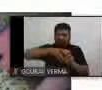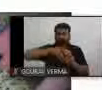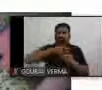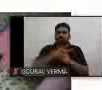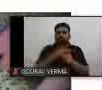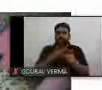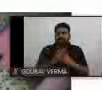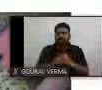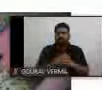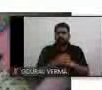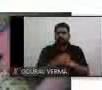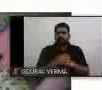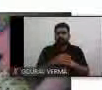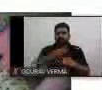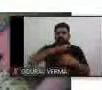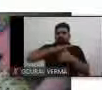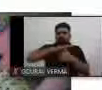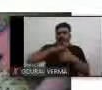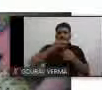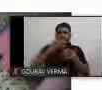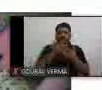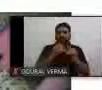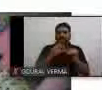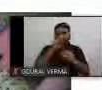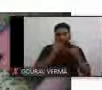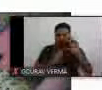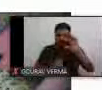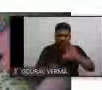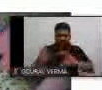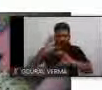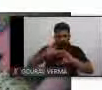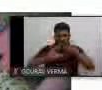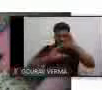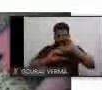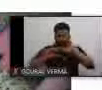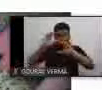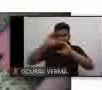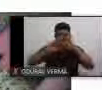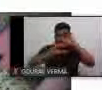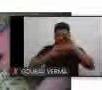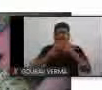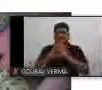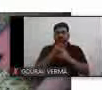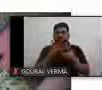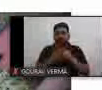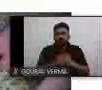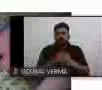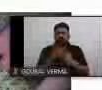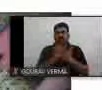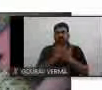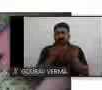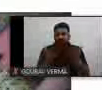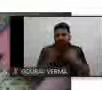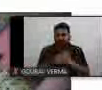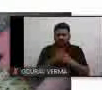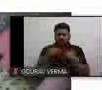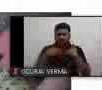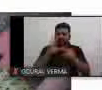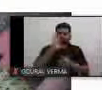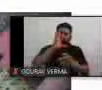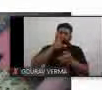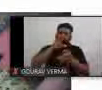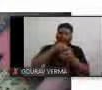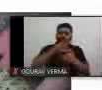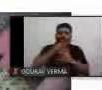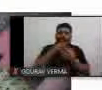करना, स्टैक करना टॉयज को एक के ऊपर रखना, दीस आर एंड रिमूविंग ऑब्जेक्ट्स, ऑल दीस आर इंक्लूडेड इन द